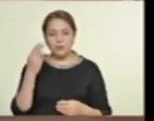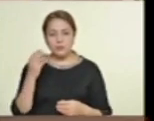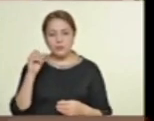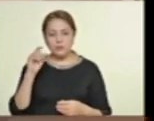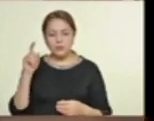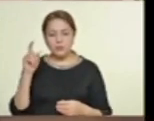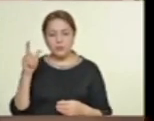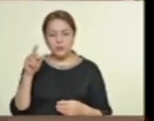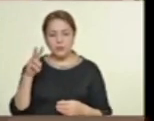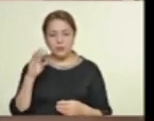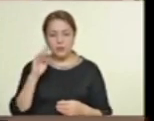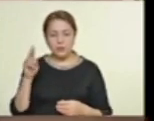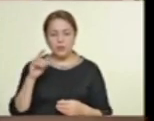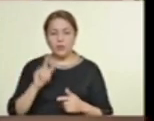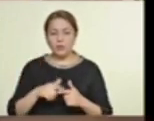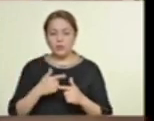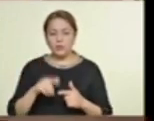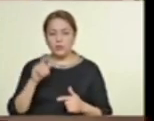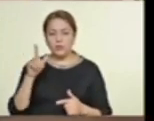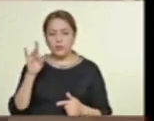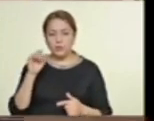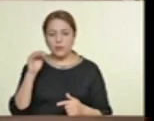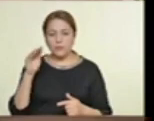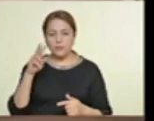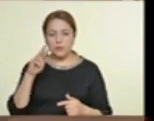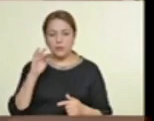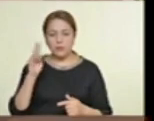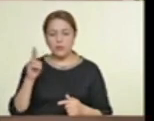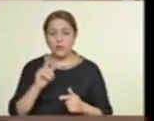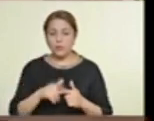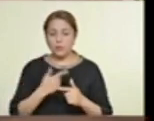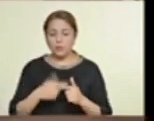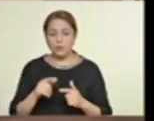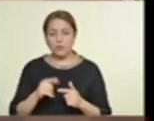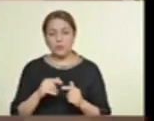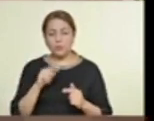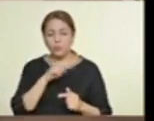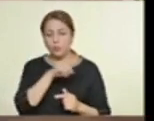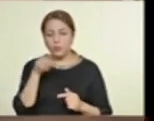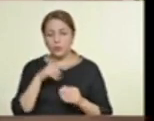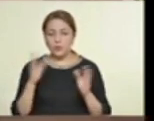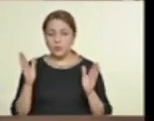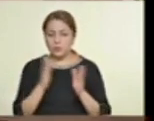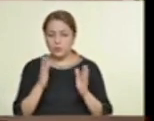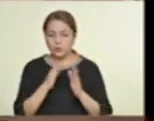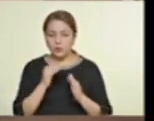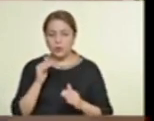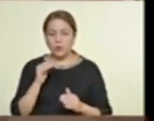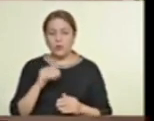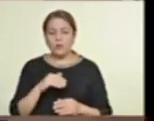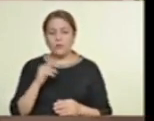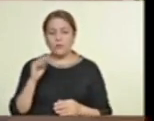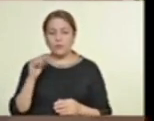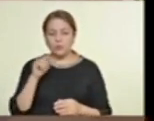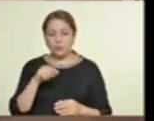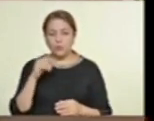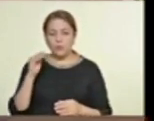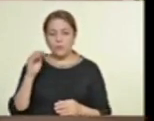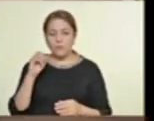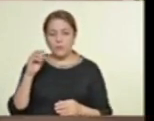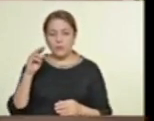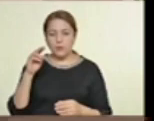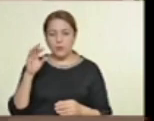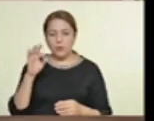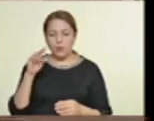yoki graflik yoki ulardan kichikroq bo'lgan vassallik, ya'ni ana shu feodal tizimning vassallik